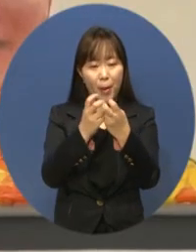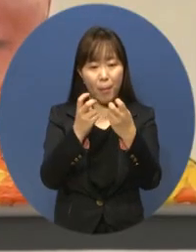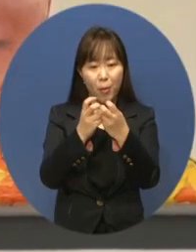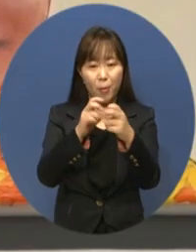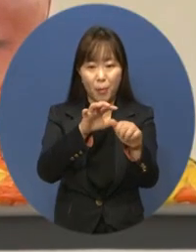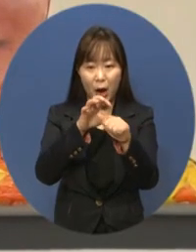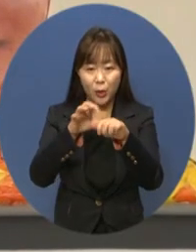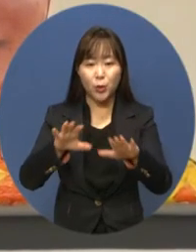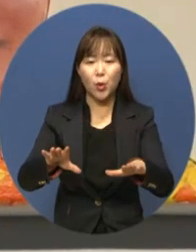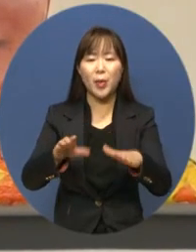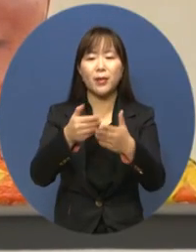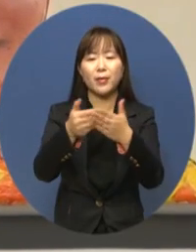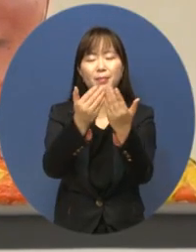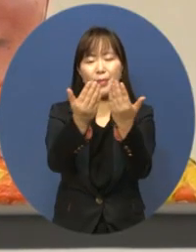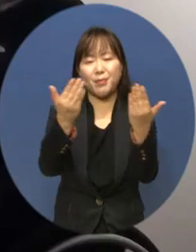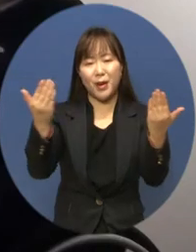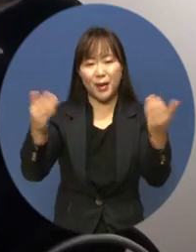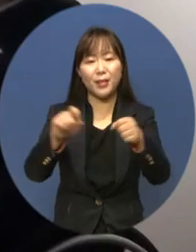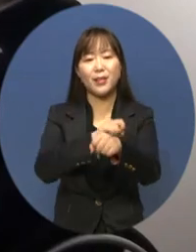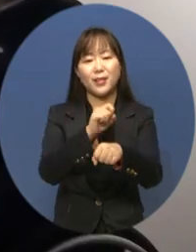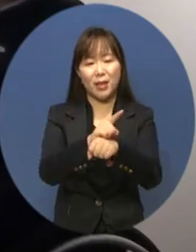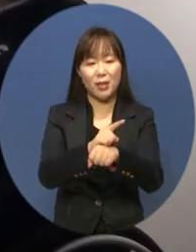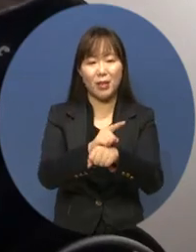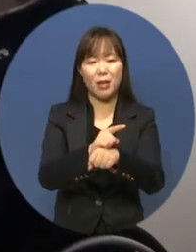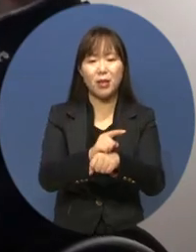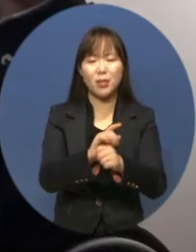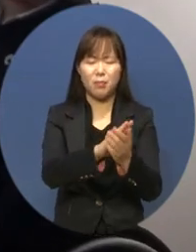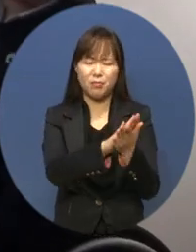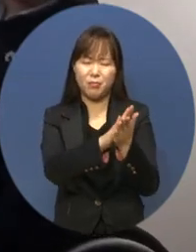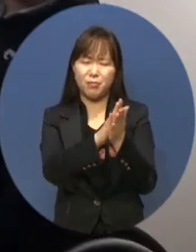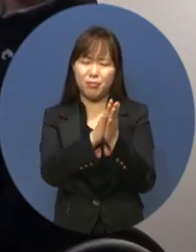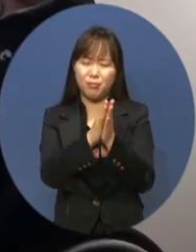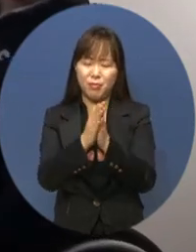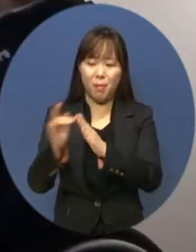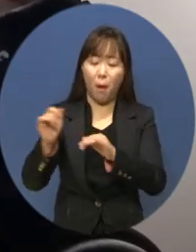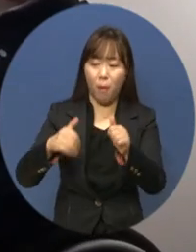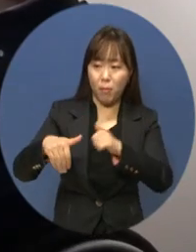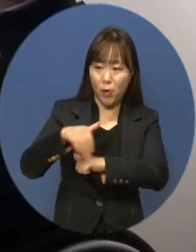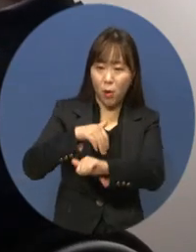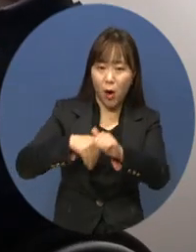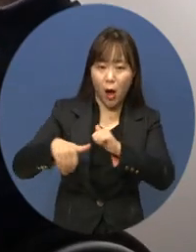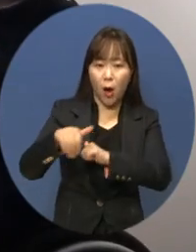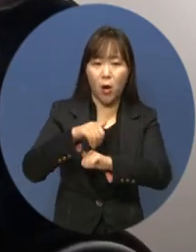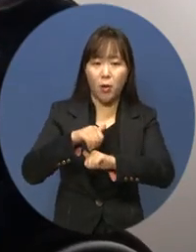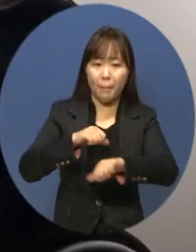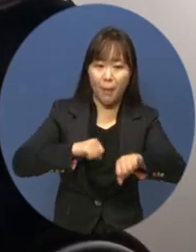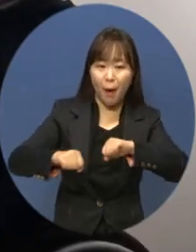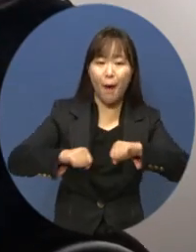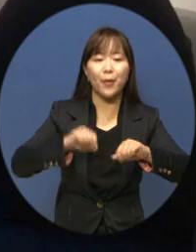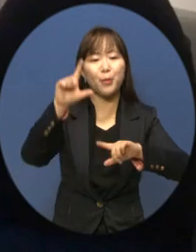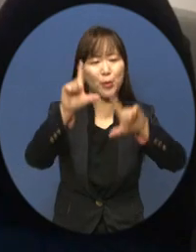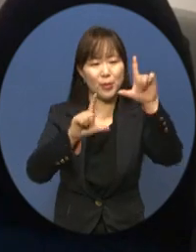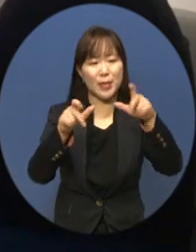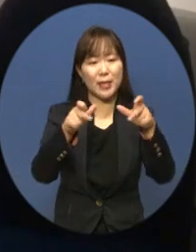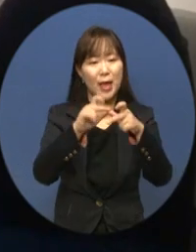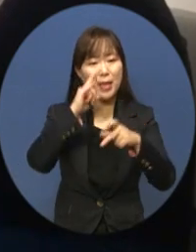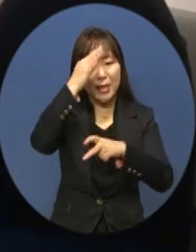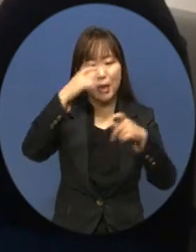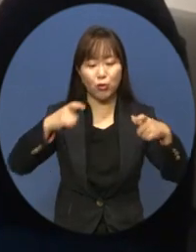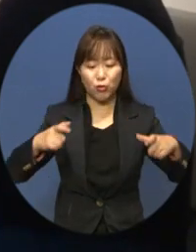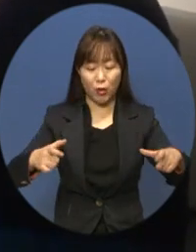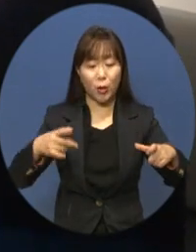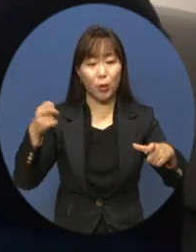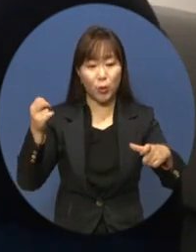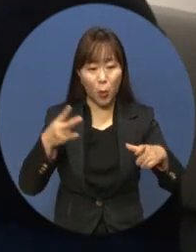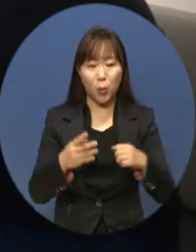것이 이번 전시의 특징이며 빠르게 변화하는 창작 환경에 능동적으로 대응하는 모습은 장애인